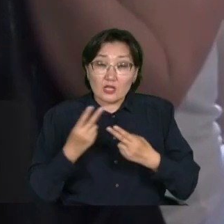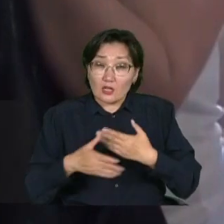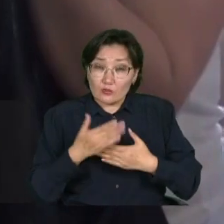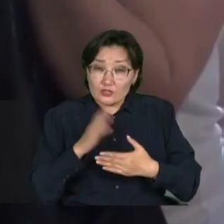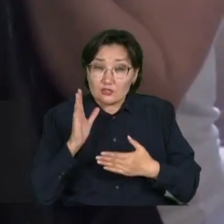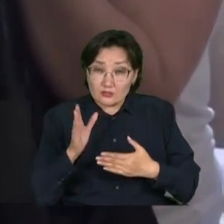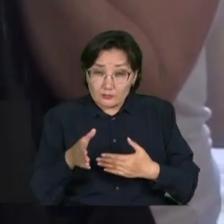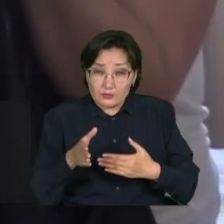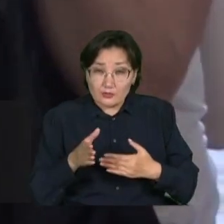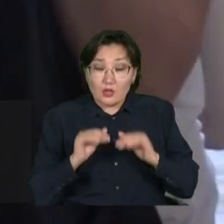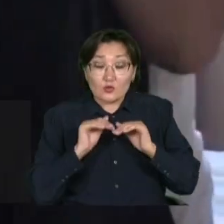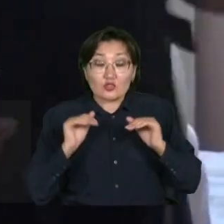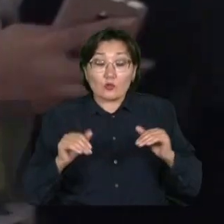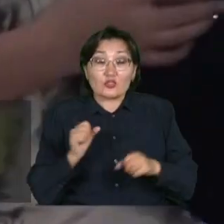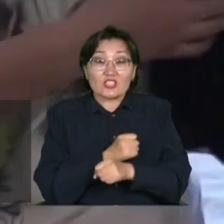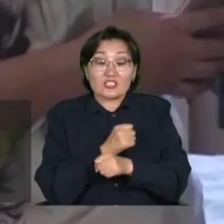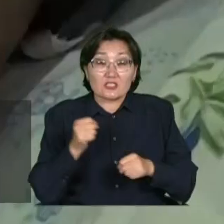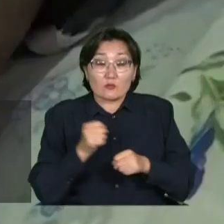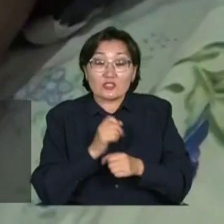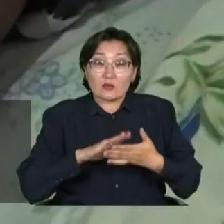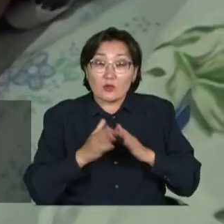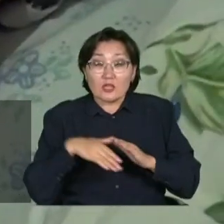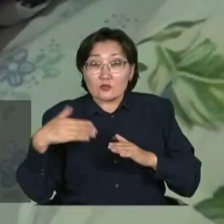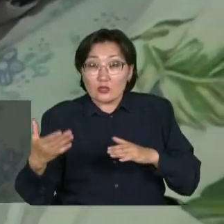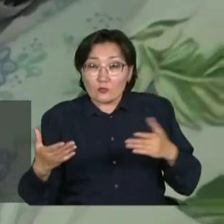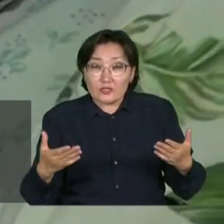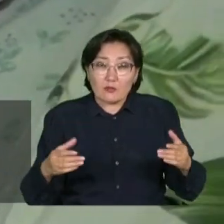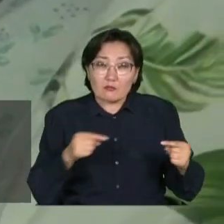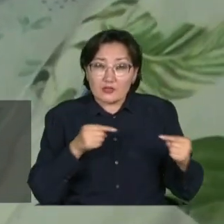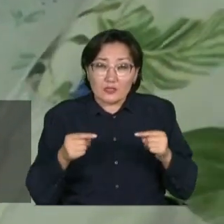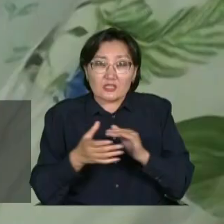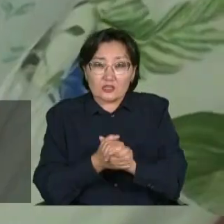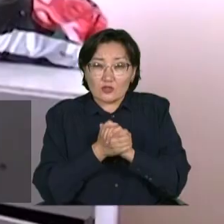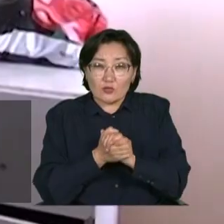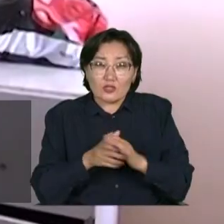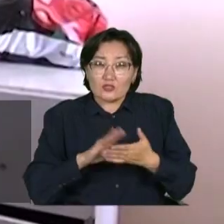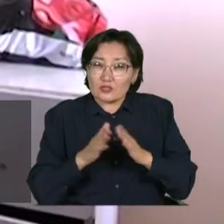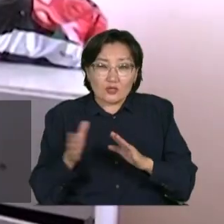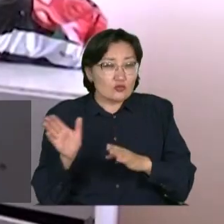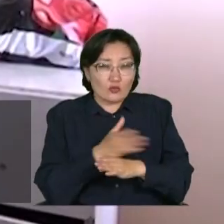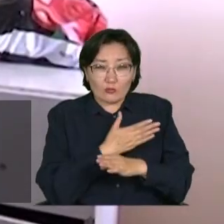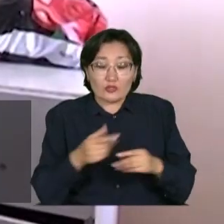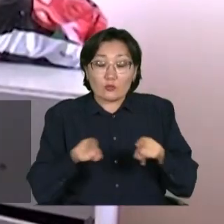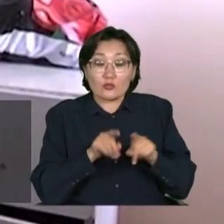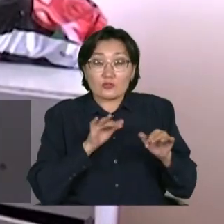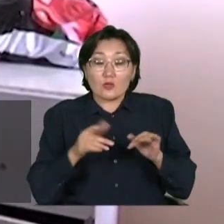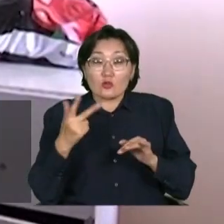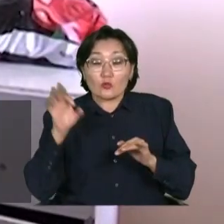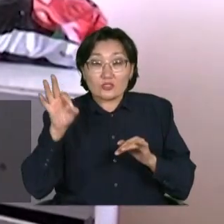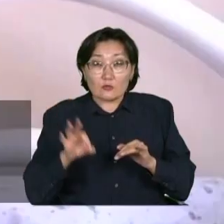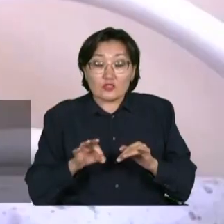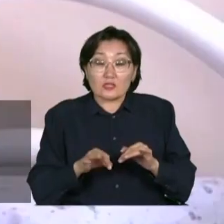қамалады. Сонымен қатар балаларды ұрып соққан жағдайда тараптардың татуласуы да алынып тасталды. Бұрын осындай істердің